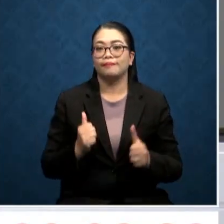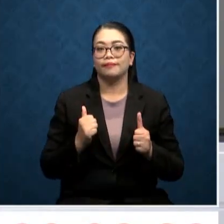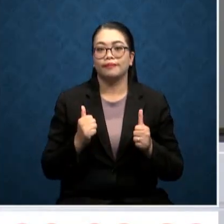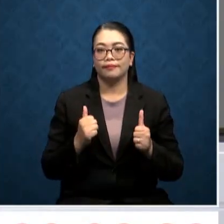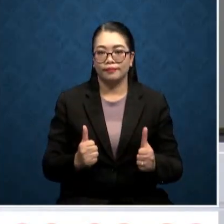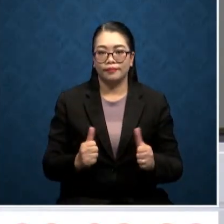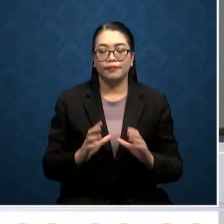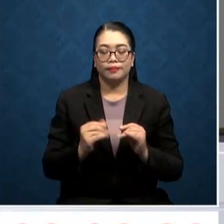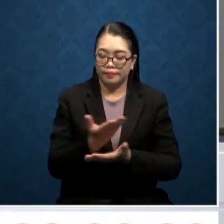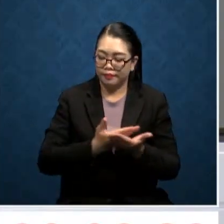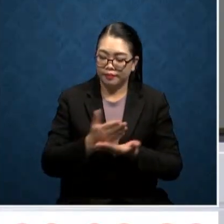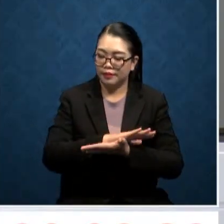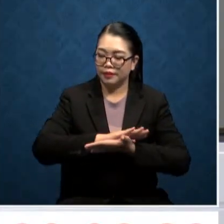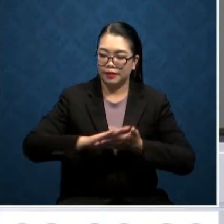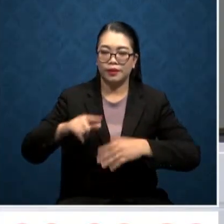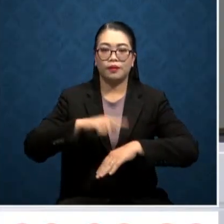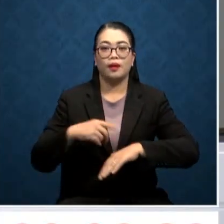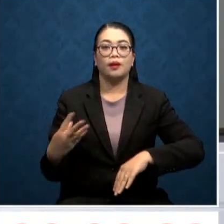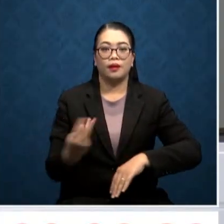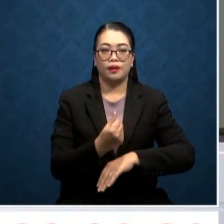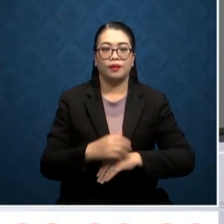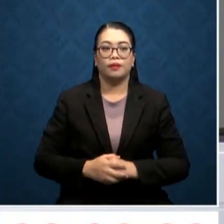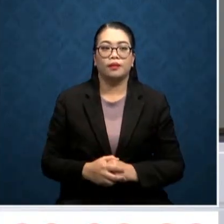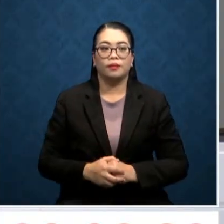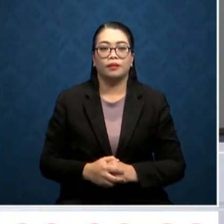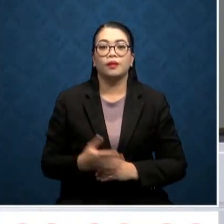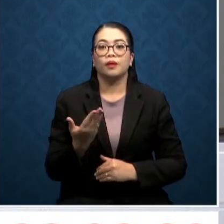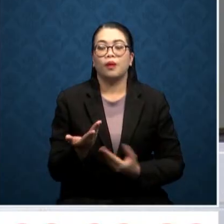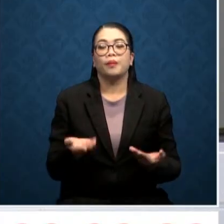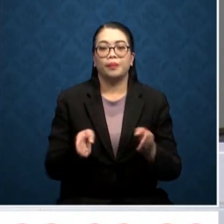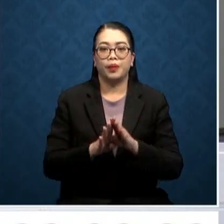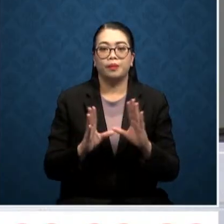ทำให้การพิจารณาเสร็จเป็นเร็วนะครับแล้วก็ขออนุญาตปิดประชุมขอบคุณมากครับ